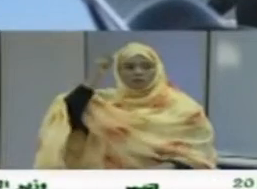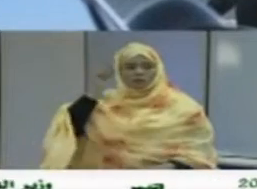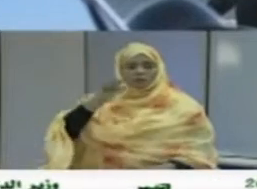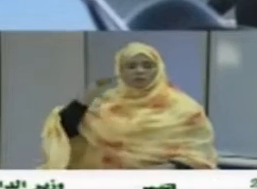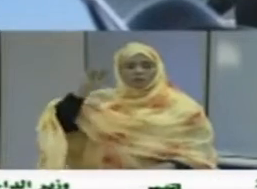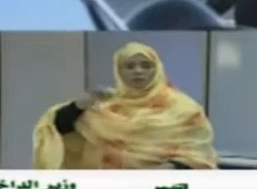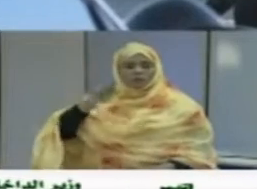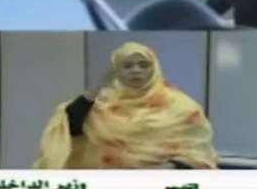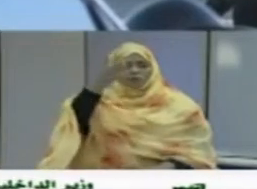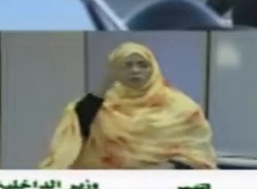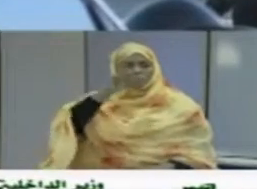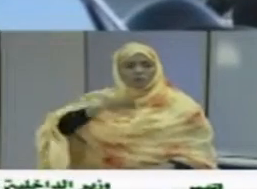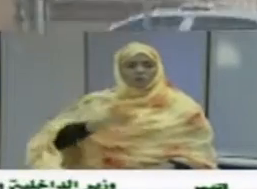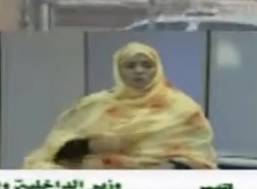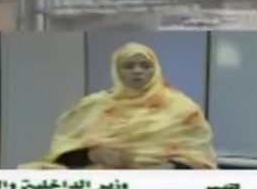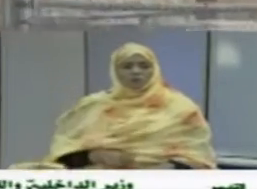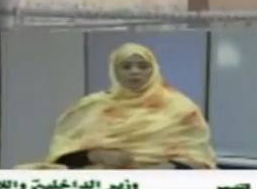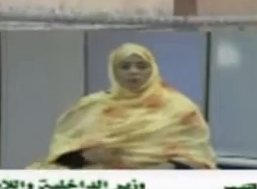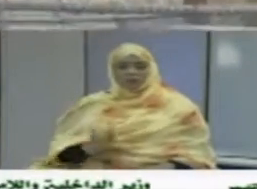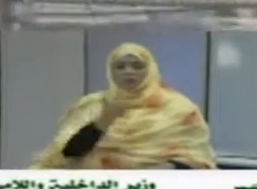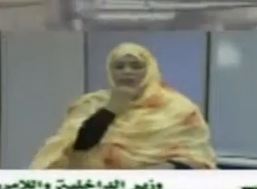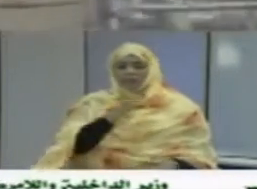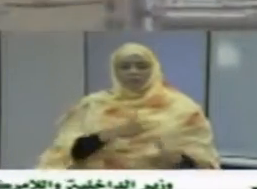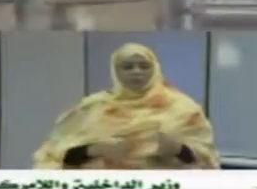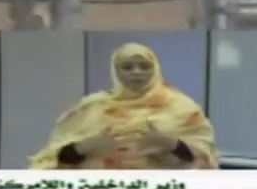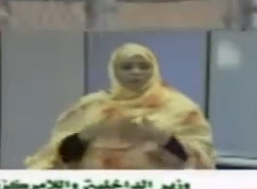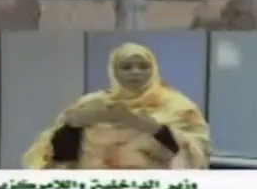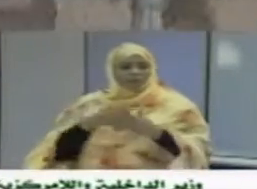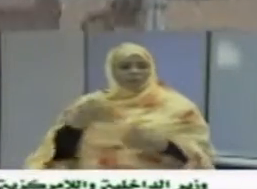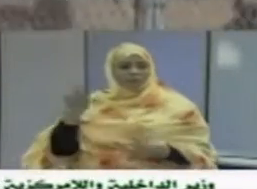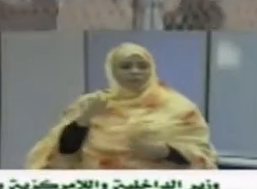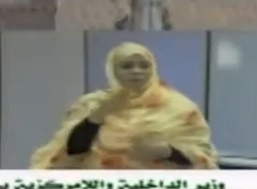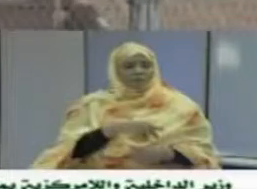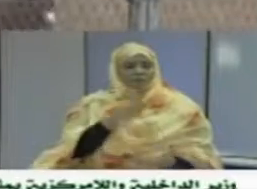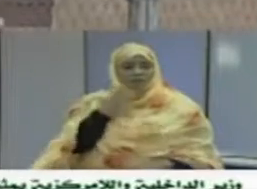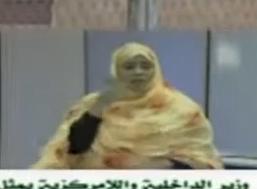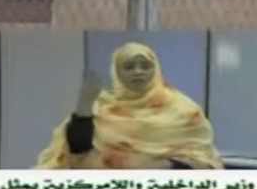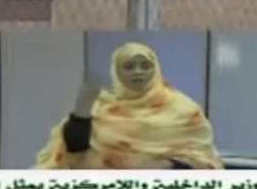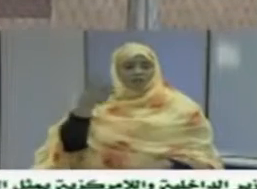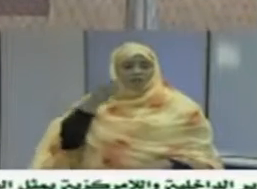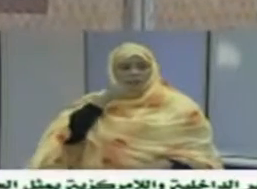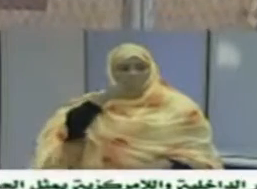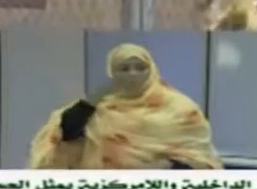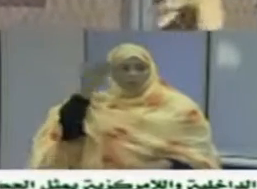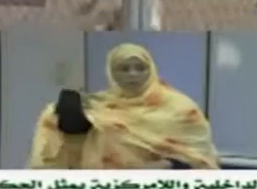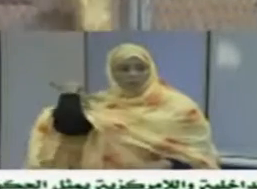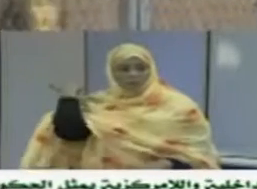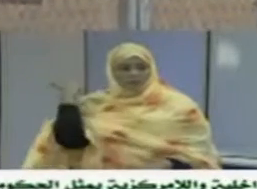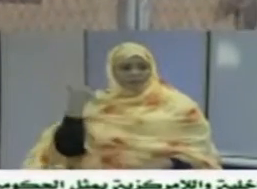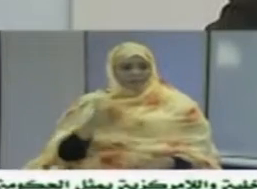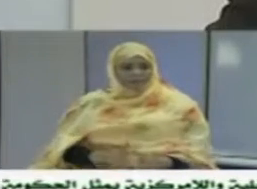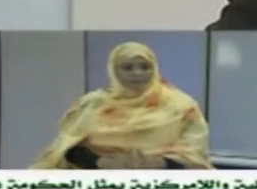في أسوأ مذبحة تشهدها الولايات المتحدة منذ 3 سنوات.